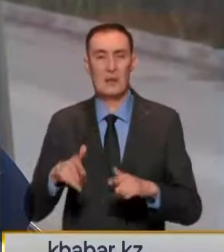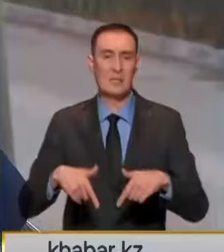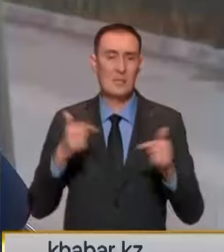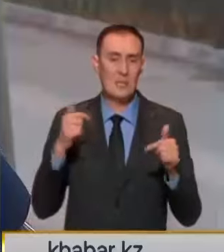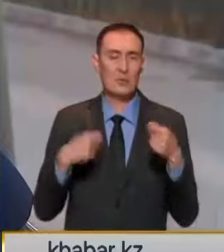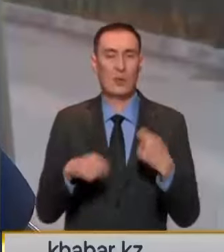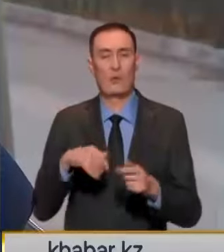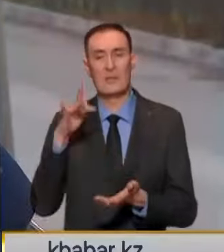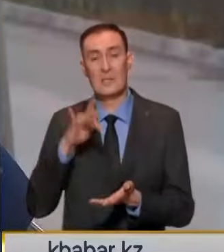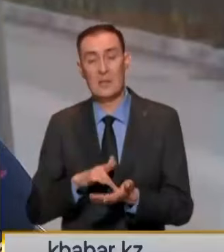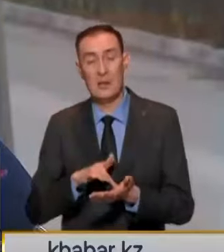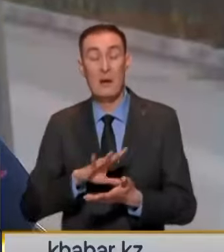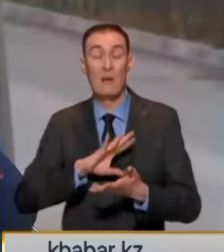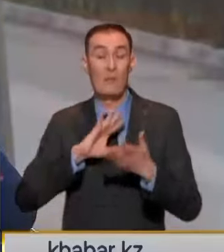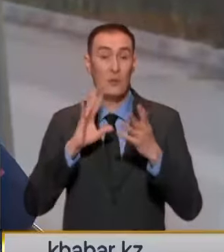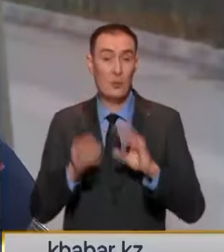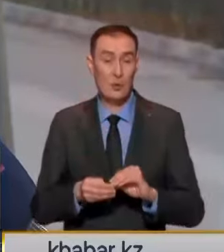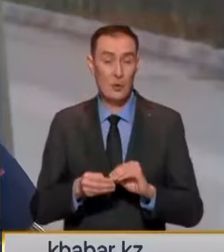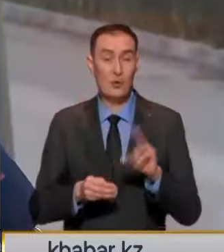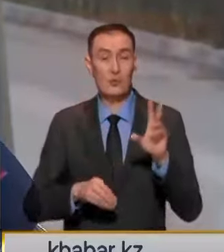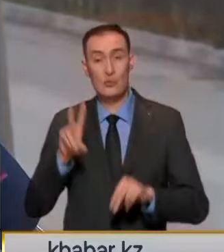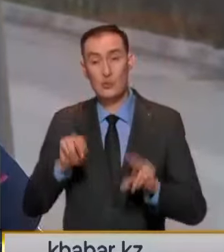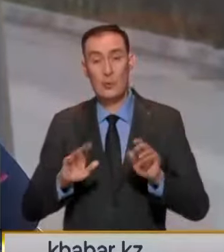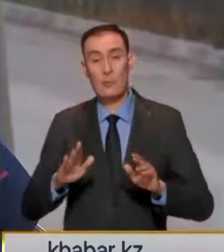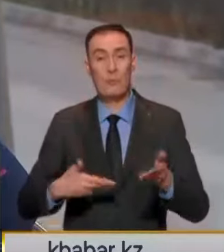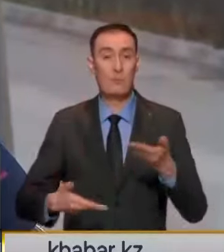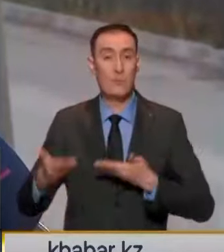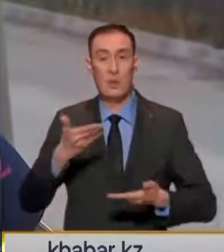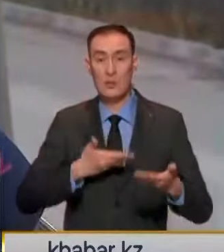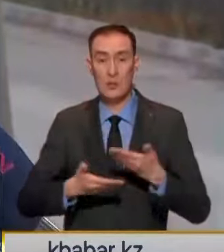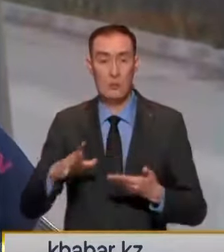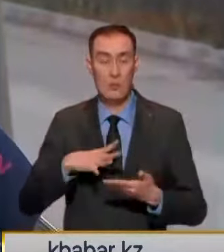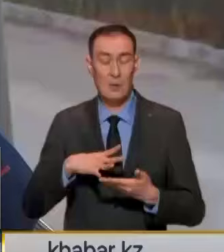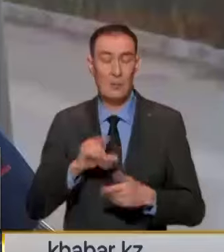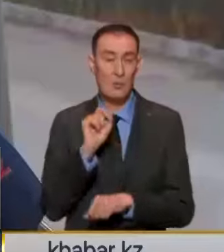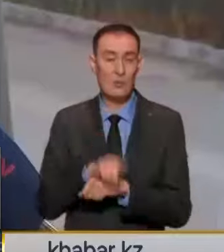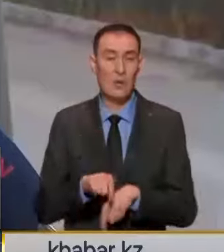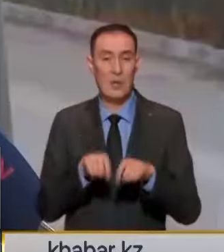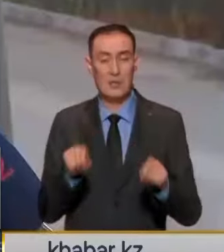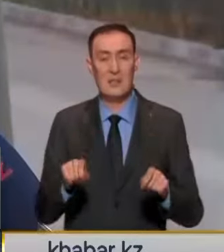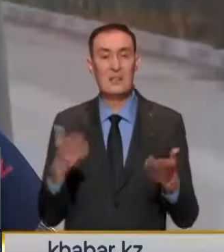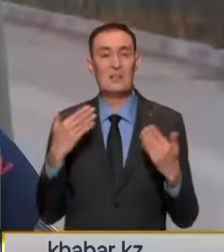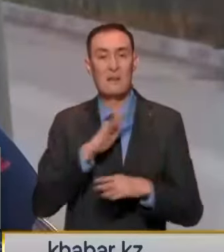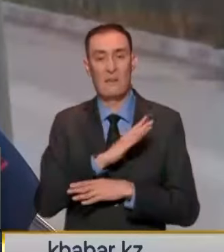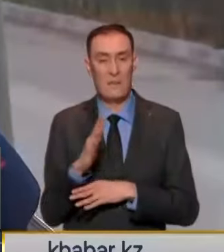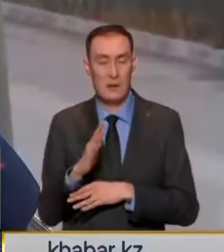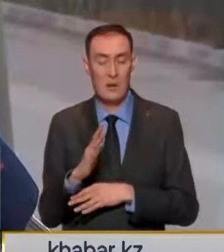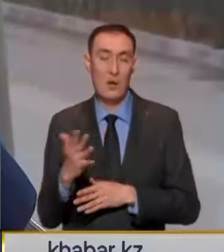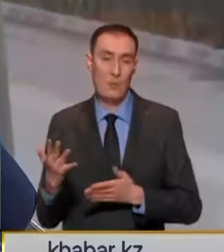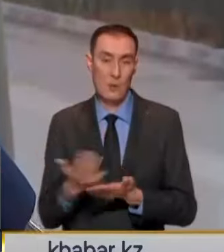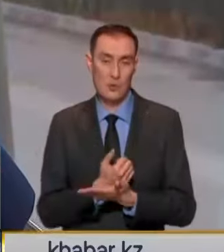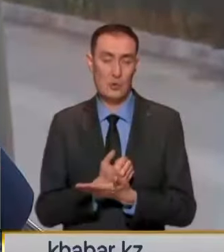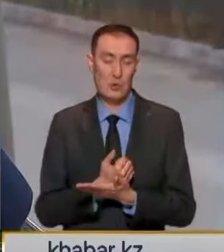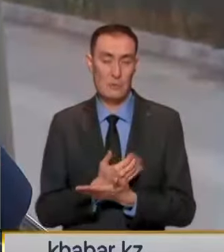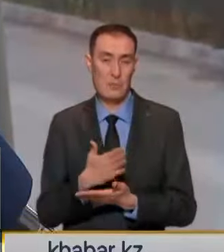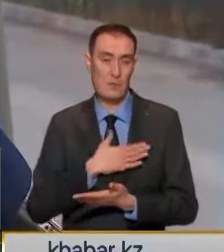и торгового центра. В итоге, с учетом всех предложений, было поручено городу открыть там сквер. Сквер получился, на мой